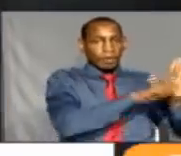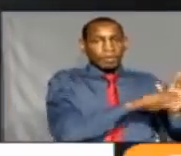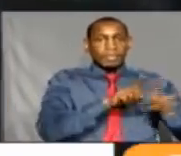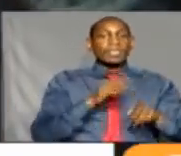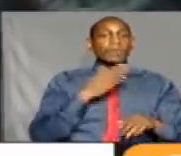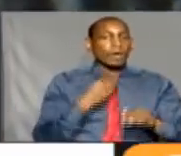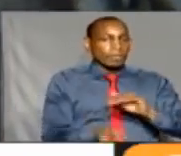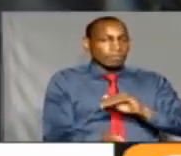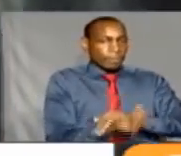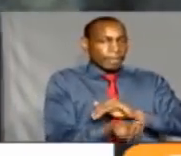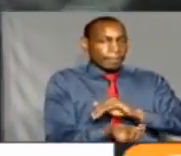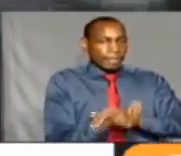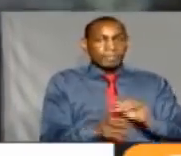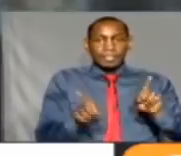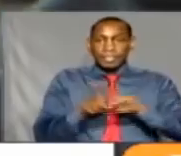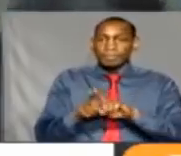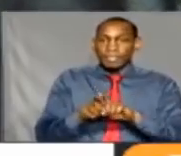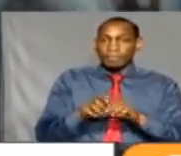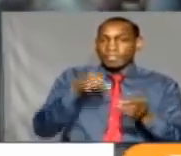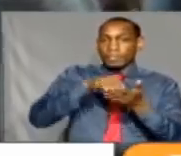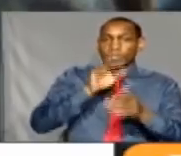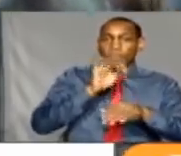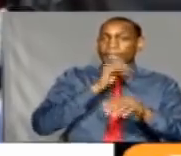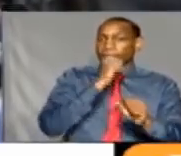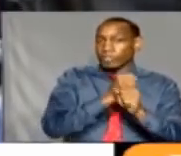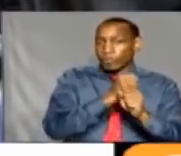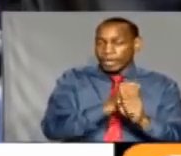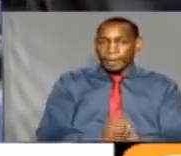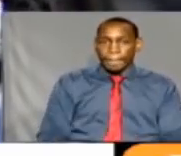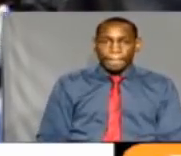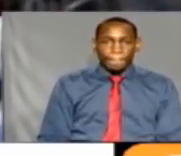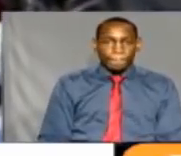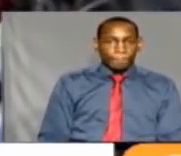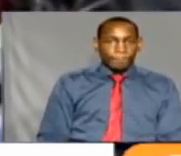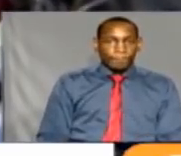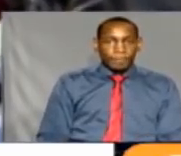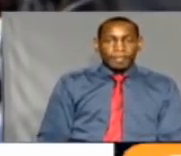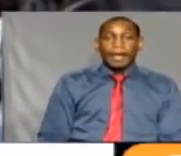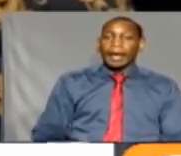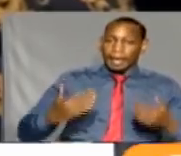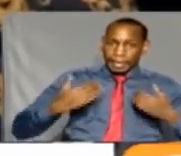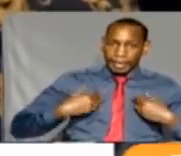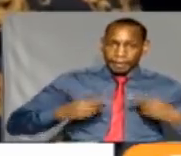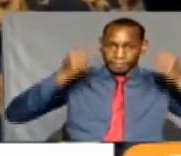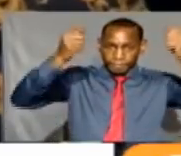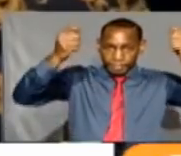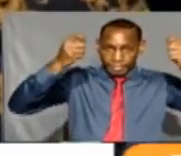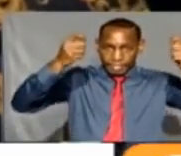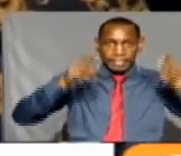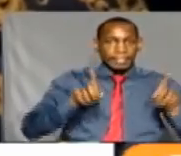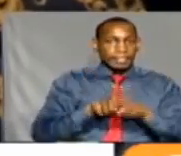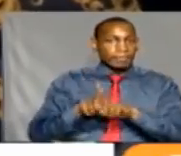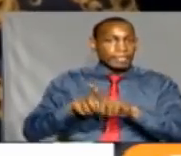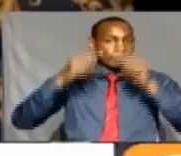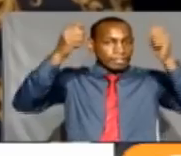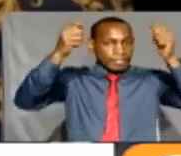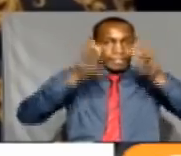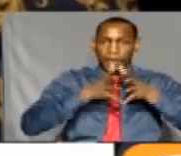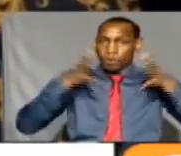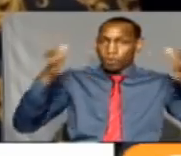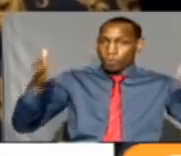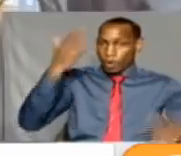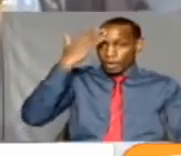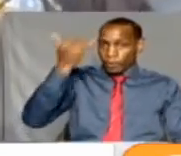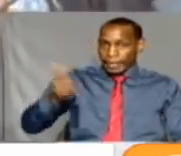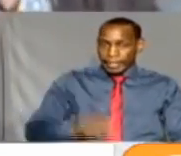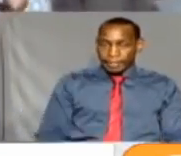kuitisha hongo, hali ambayo inalemaza shughuli zao. Kutakuwa na mgomo na itakuwa na mgomo kubwa sana